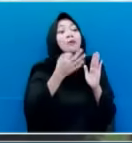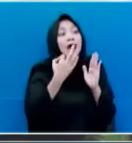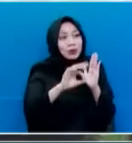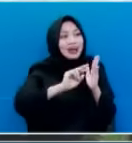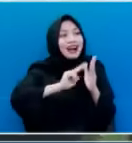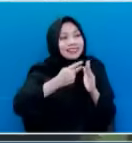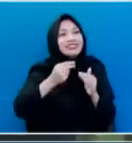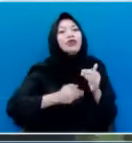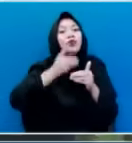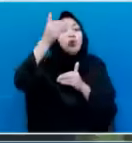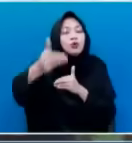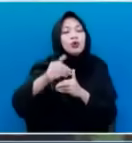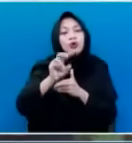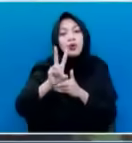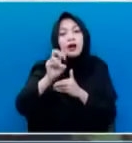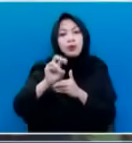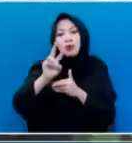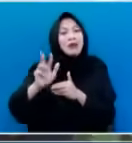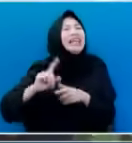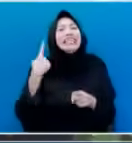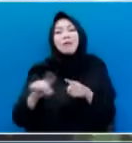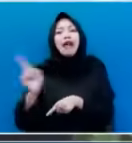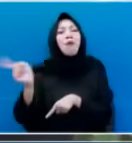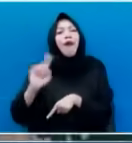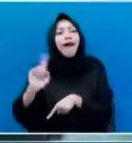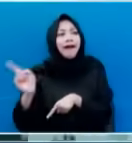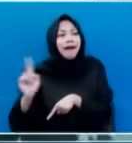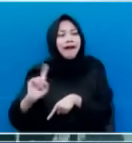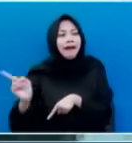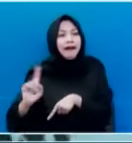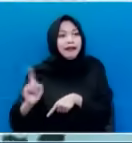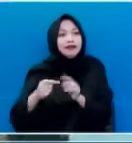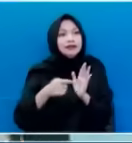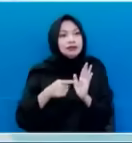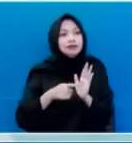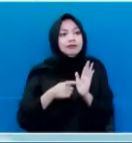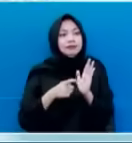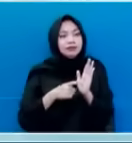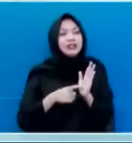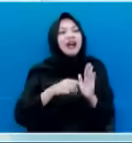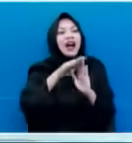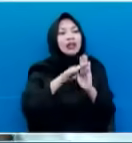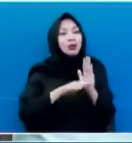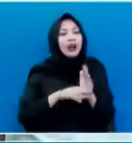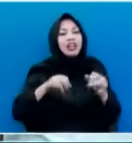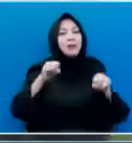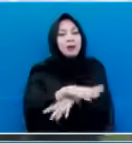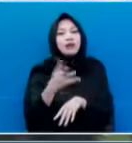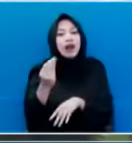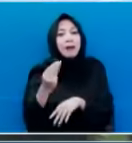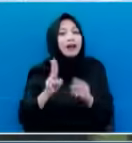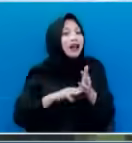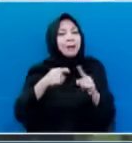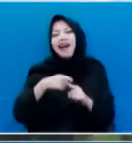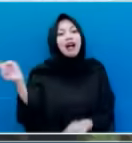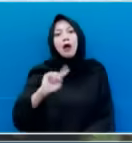dia. Tidak boleh sebenarnya MK-MK yang memberikan panduan kapan suatu putusan harus dilaksanakan. MK